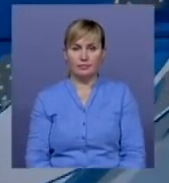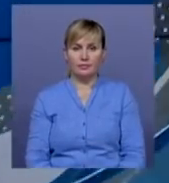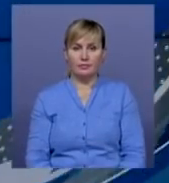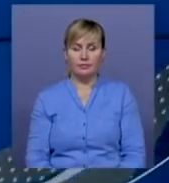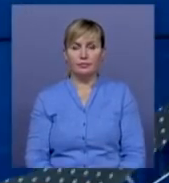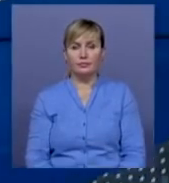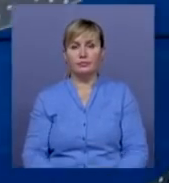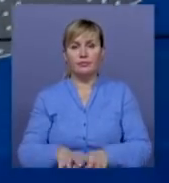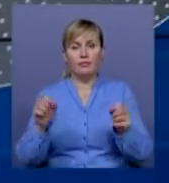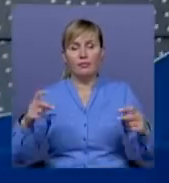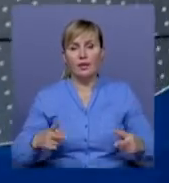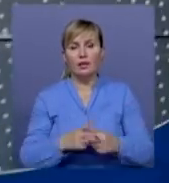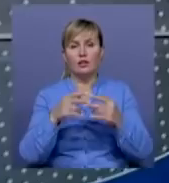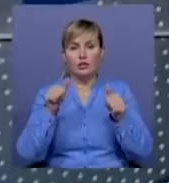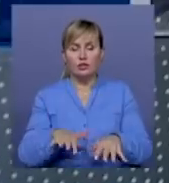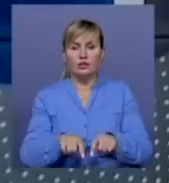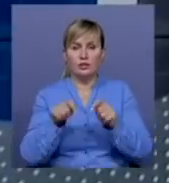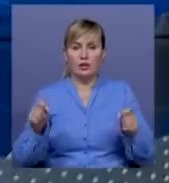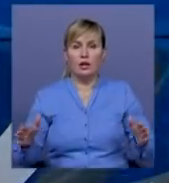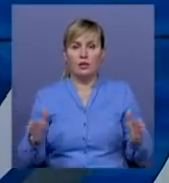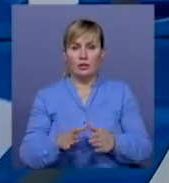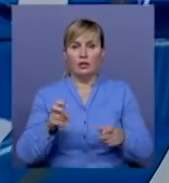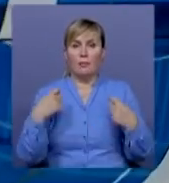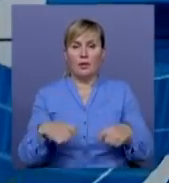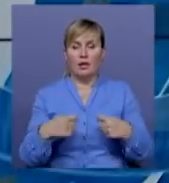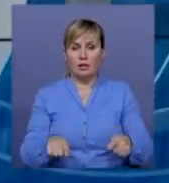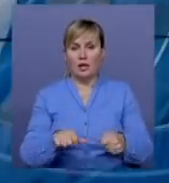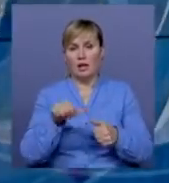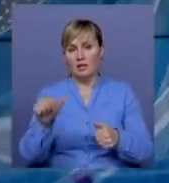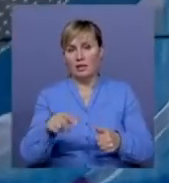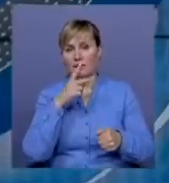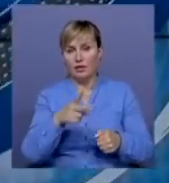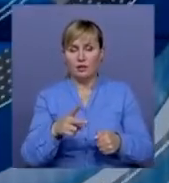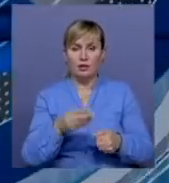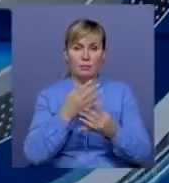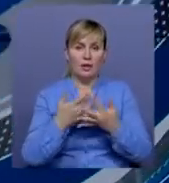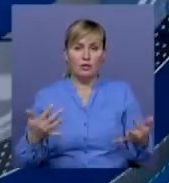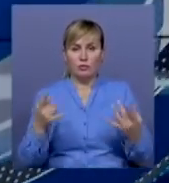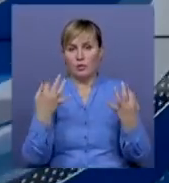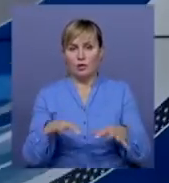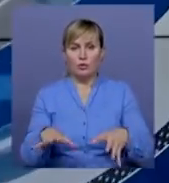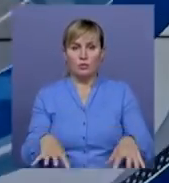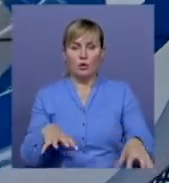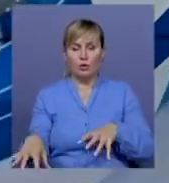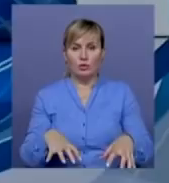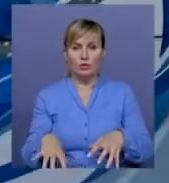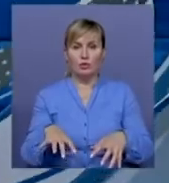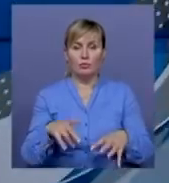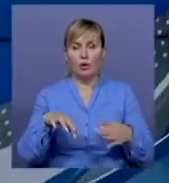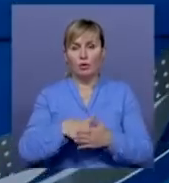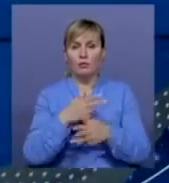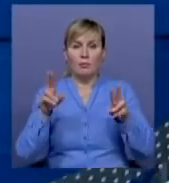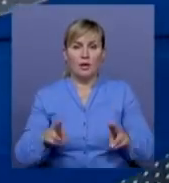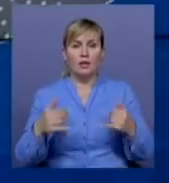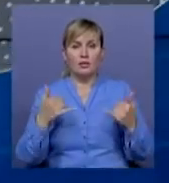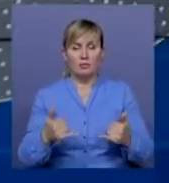А вот власти столицы решили ввести ограничения на продажу отдельных видов продовольствия, чтобы не допустить спекуляций. По новым правилам